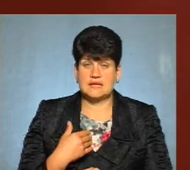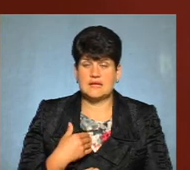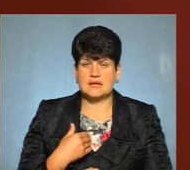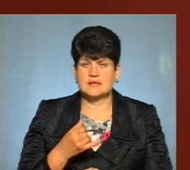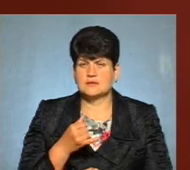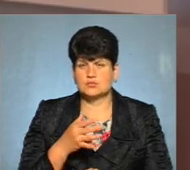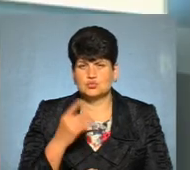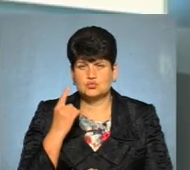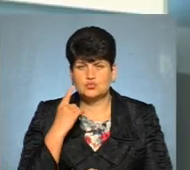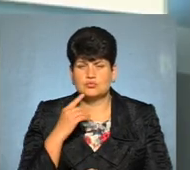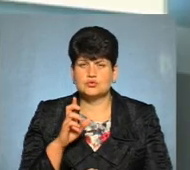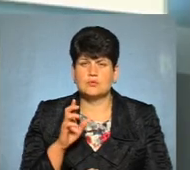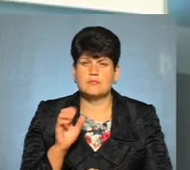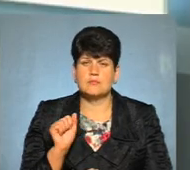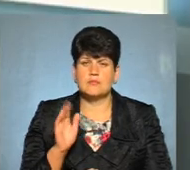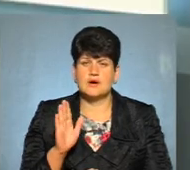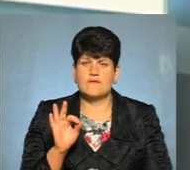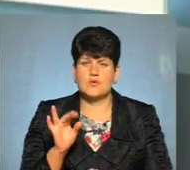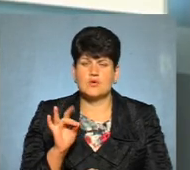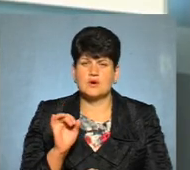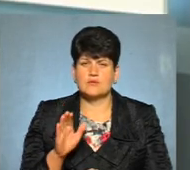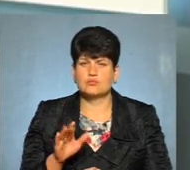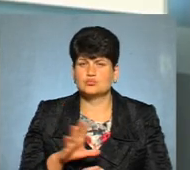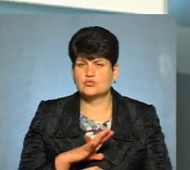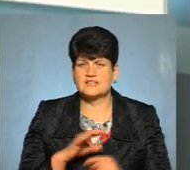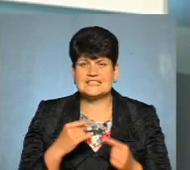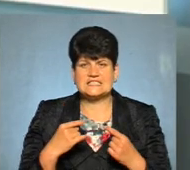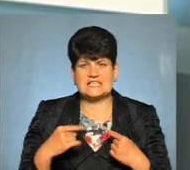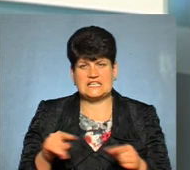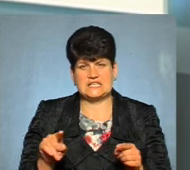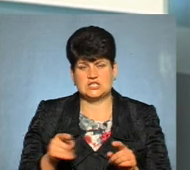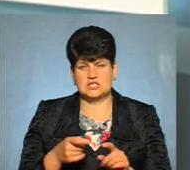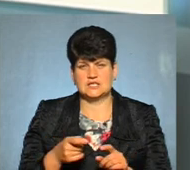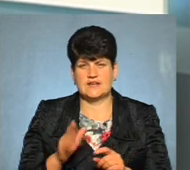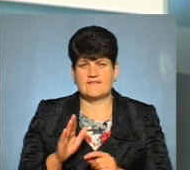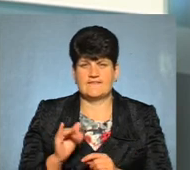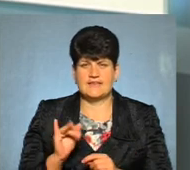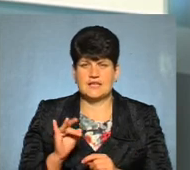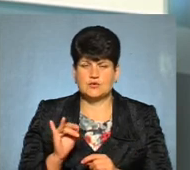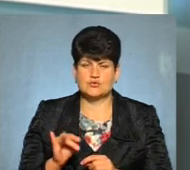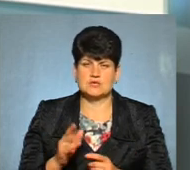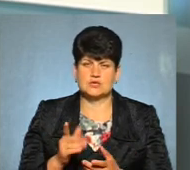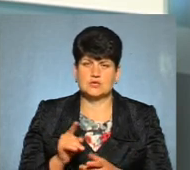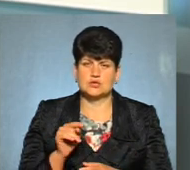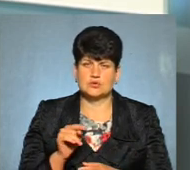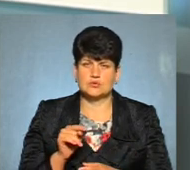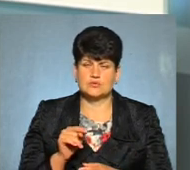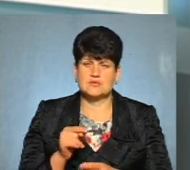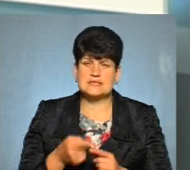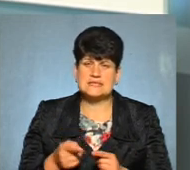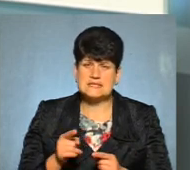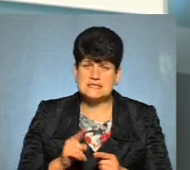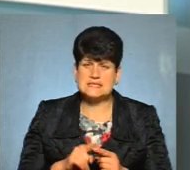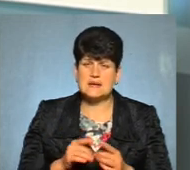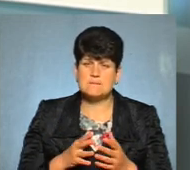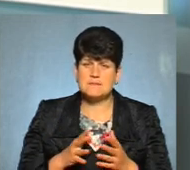думати, що у Баворі був якийсь інший вірус, аніж той, що циркулює у нас на території. Це